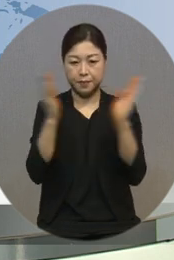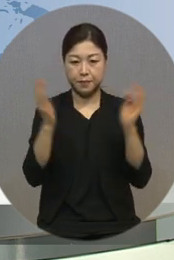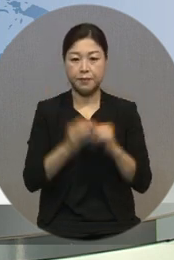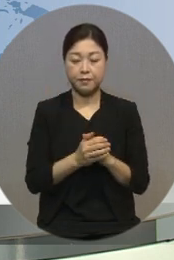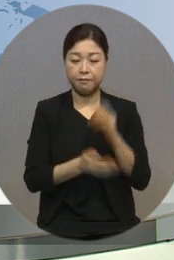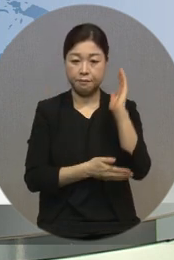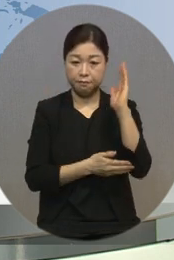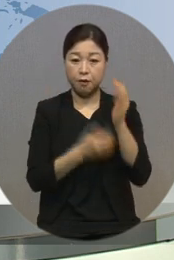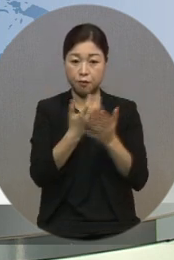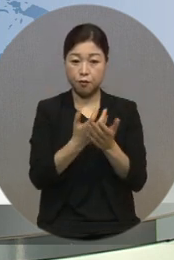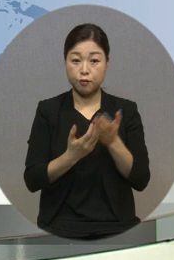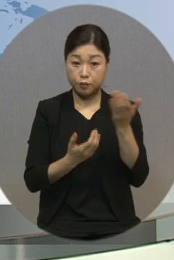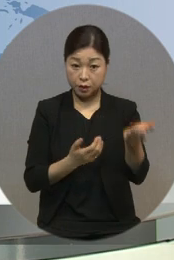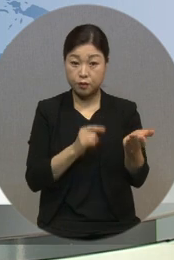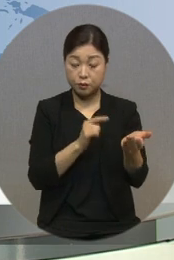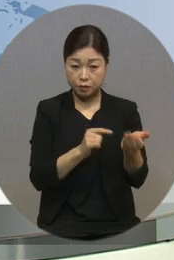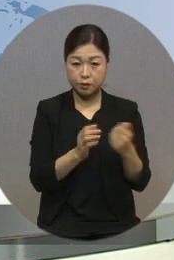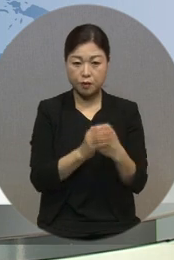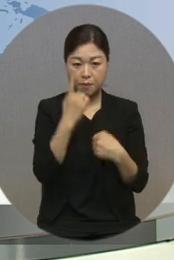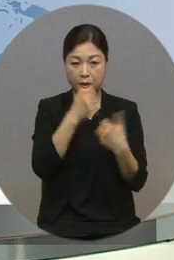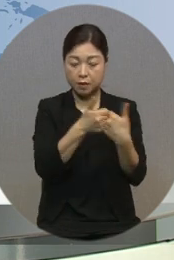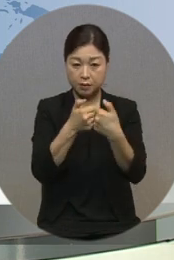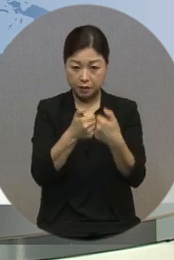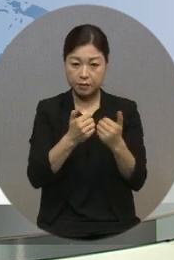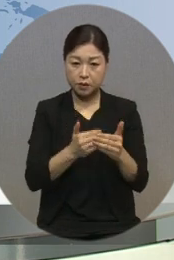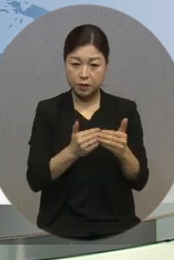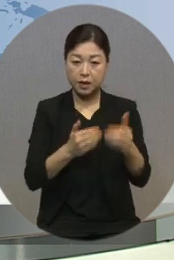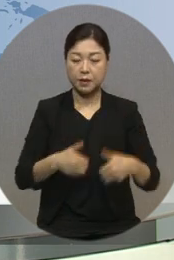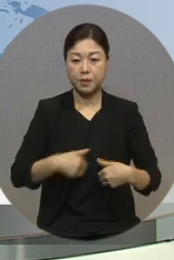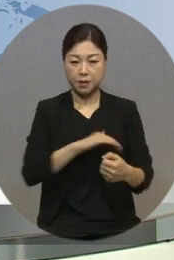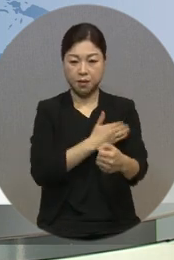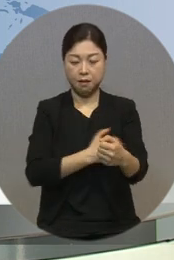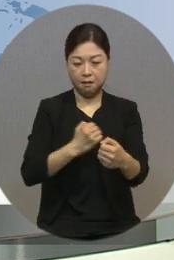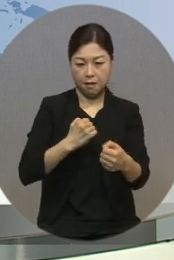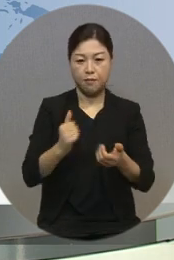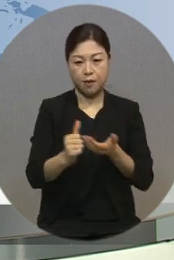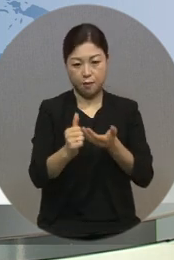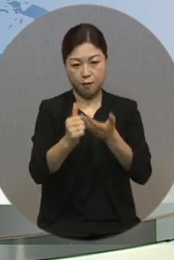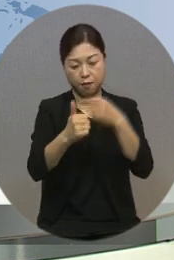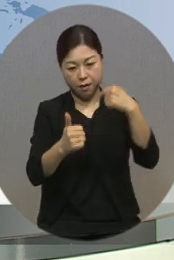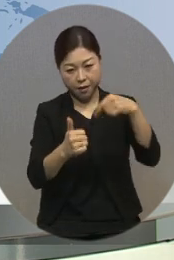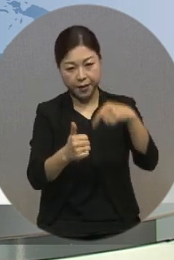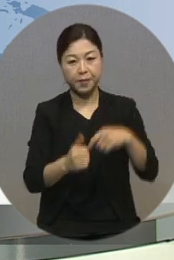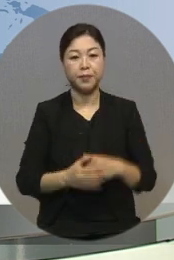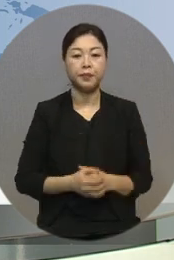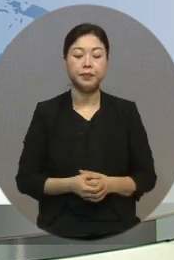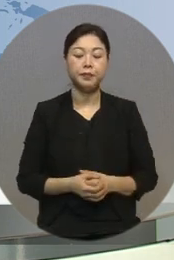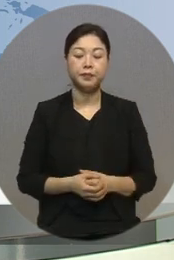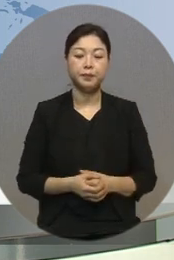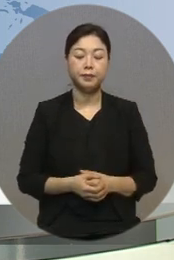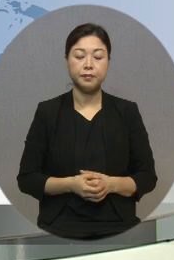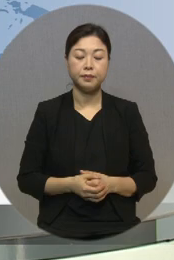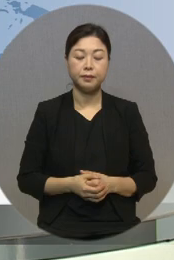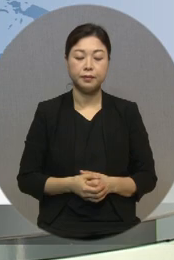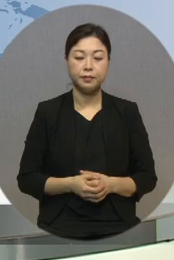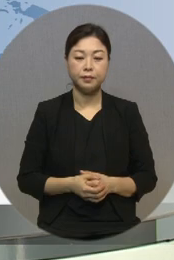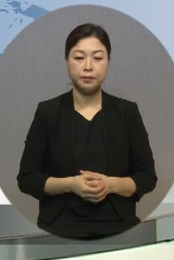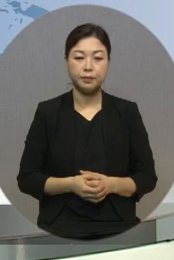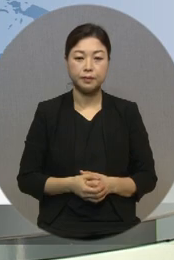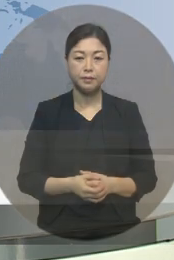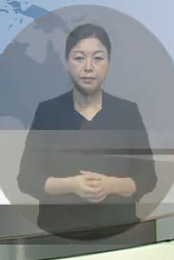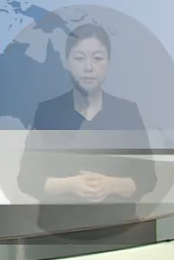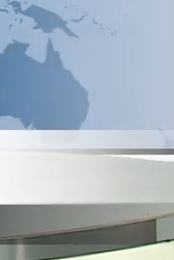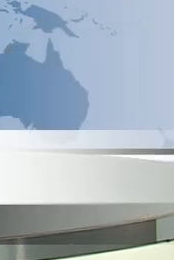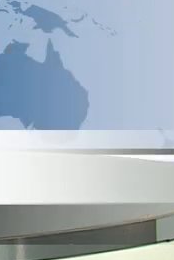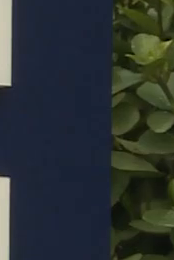서류 제출부터 면접까지 절차별로 필요한 역량을 키울 수 있도록 하는 내용을 담았다고 합니다. 김은별 기자가 전해드립니다.